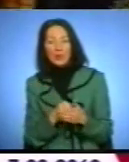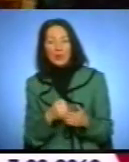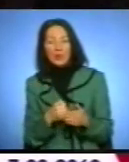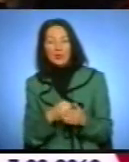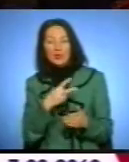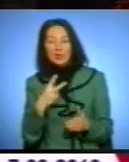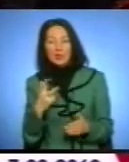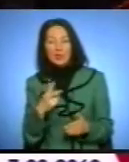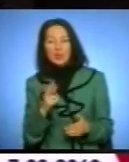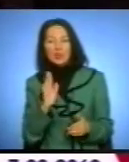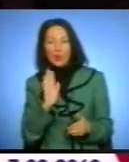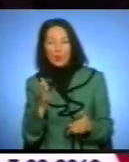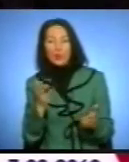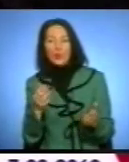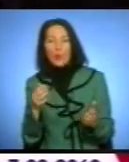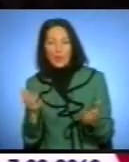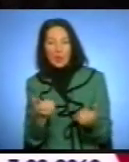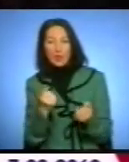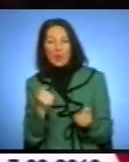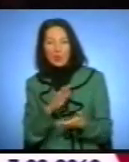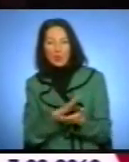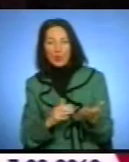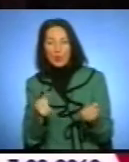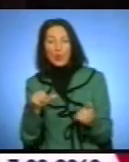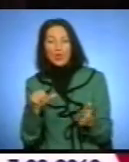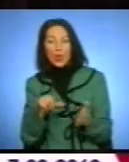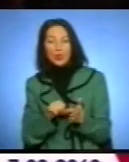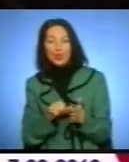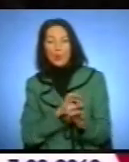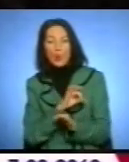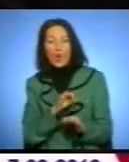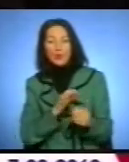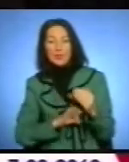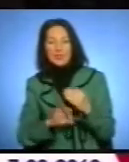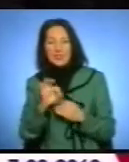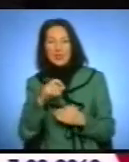України». Я неодноразово буду ще приймати участь у проєктах «Східної України».